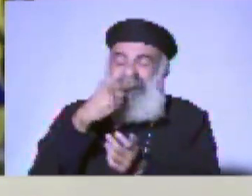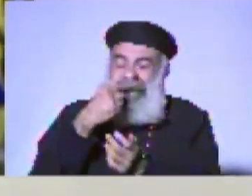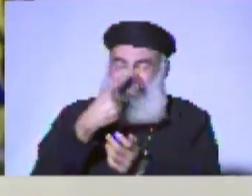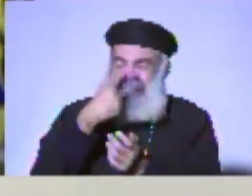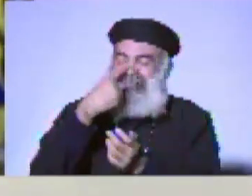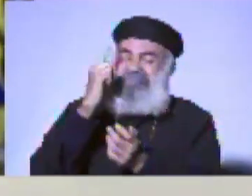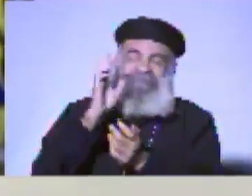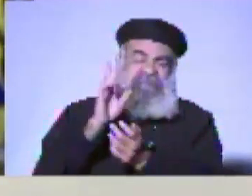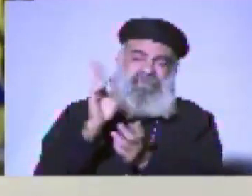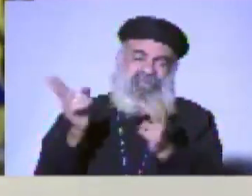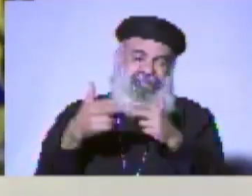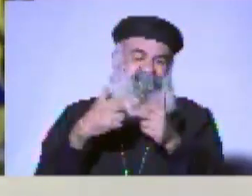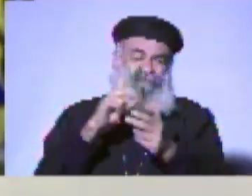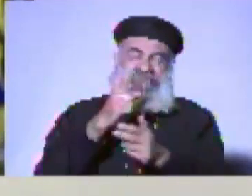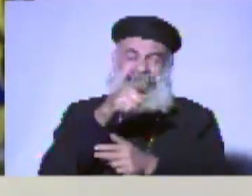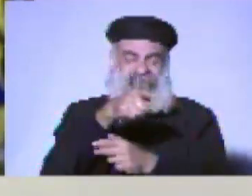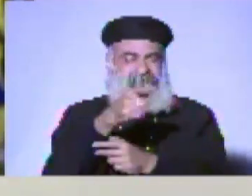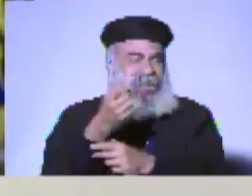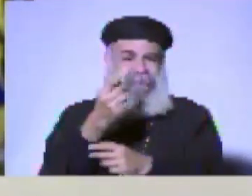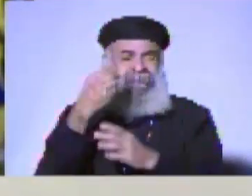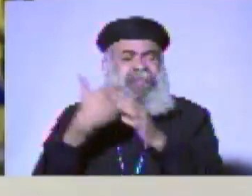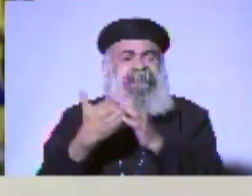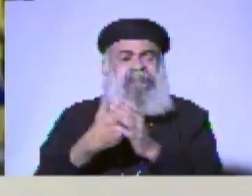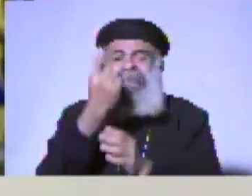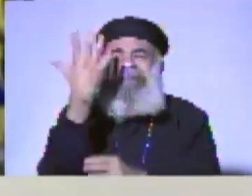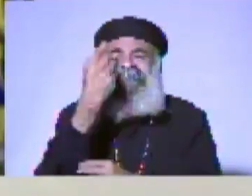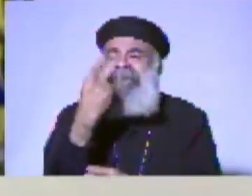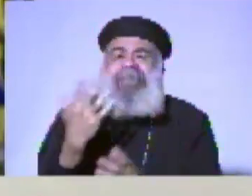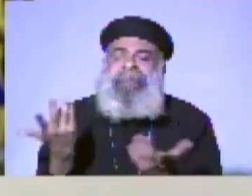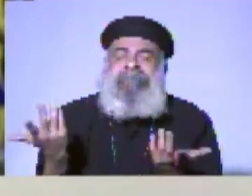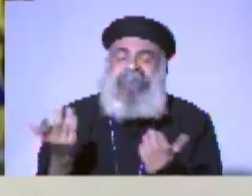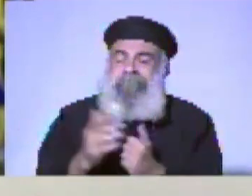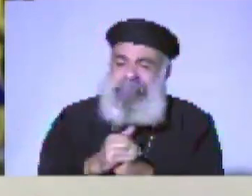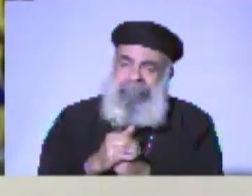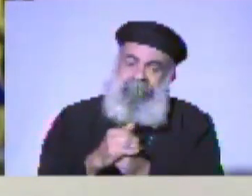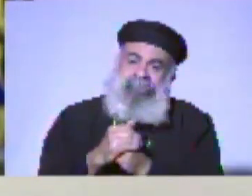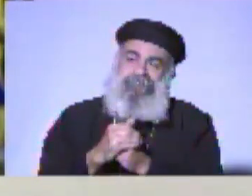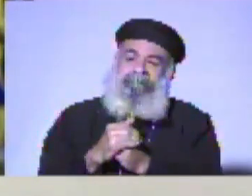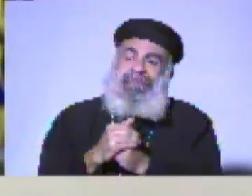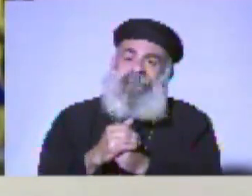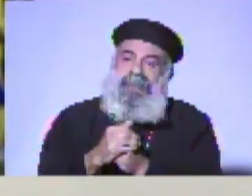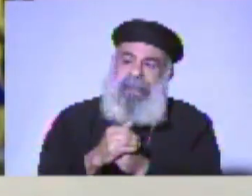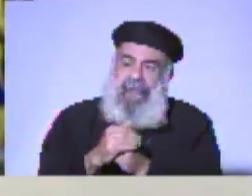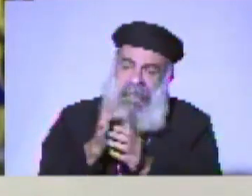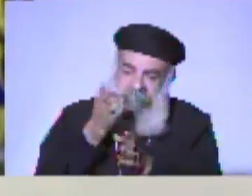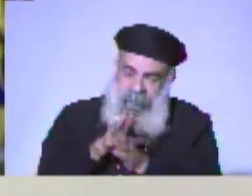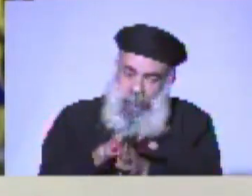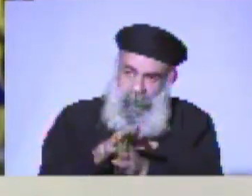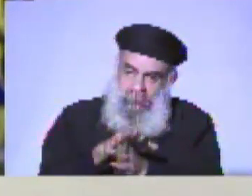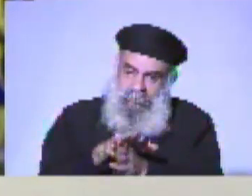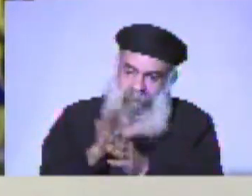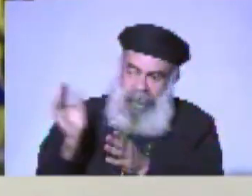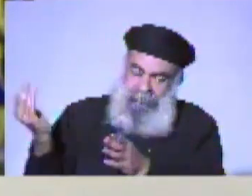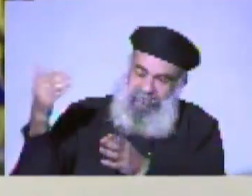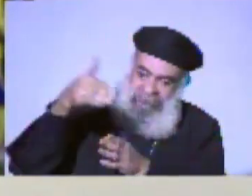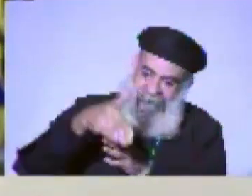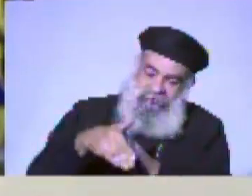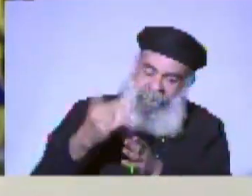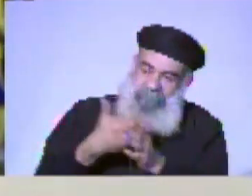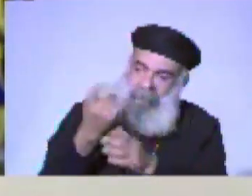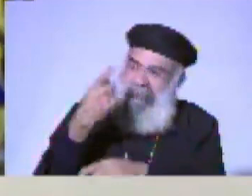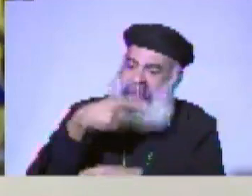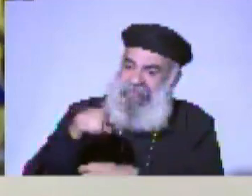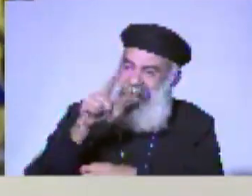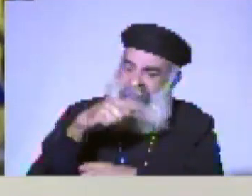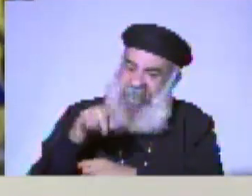او او اعترض على تعليمه الالهيه فالموت دخل بواسطه الحيه اللي اتكلمت